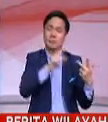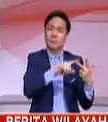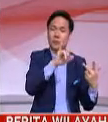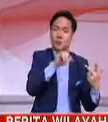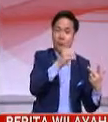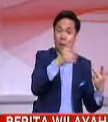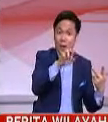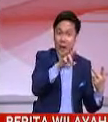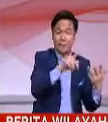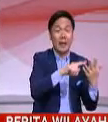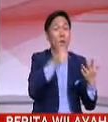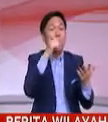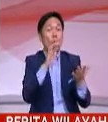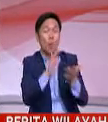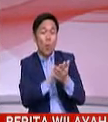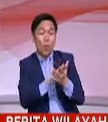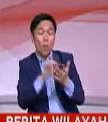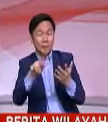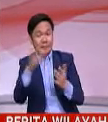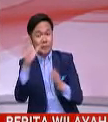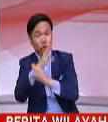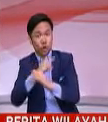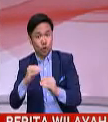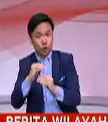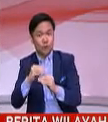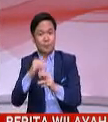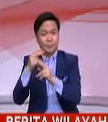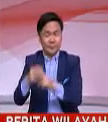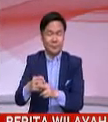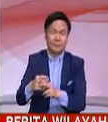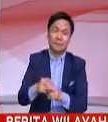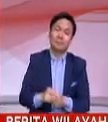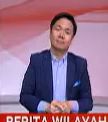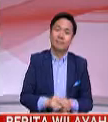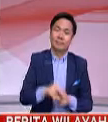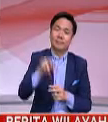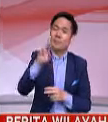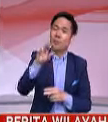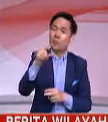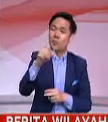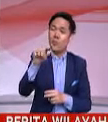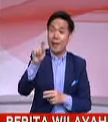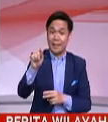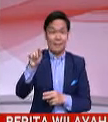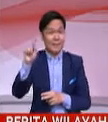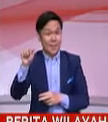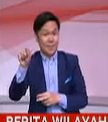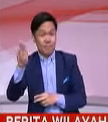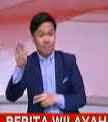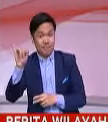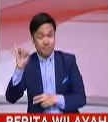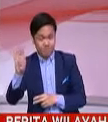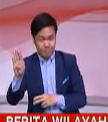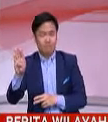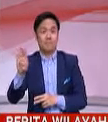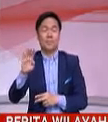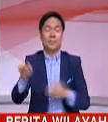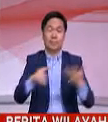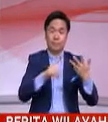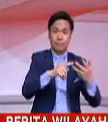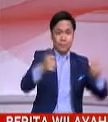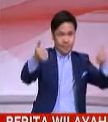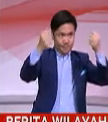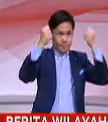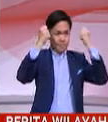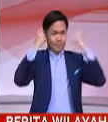dan istri yang dipertuan Negeri Sarawak ataupun ada tempat tinggi raga dekor dititip dulu lagi penerima